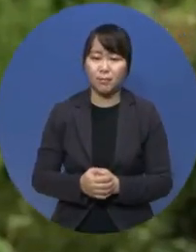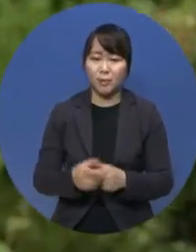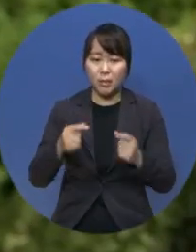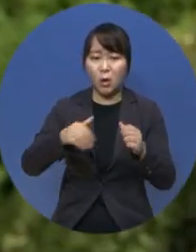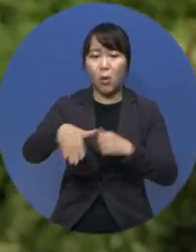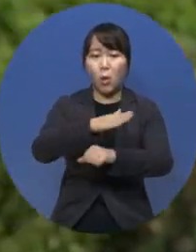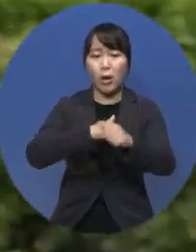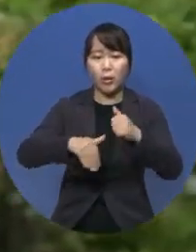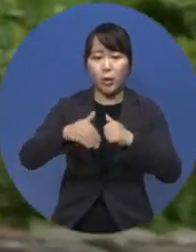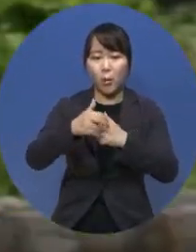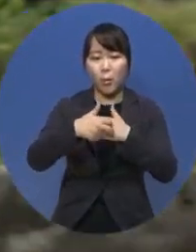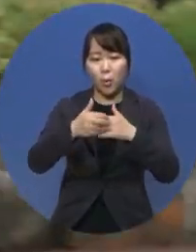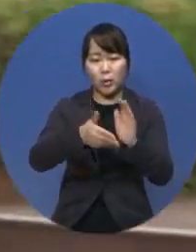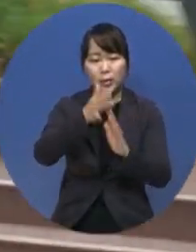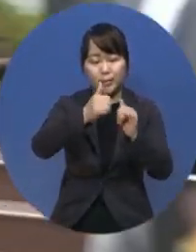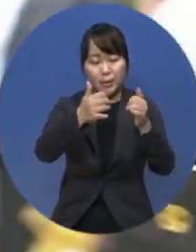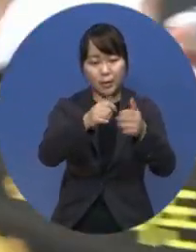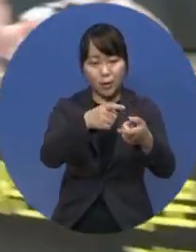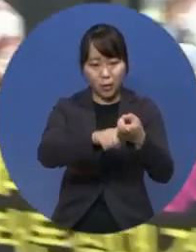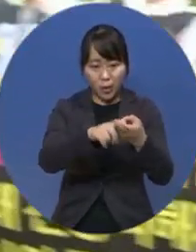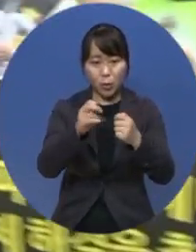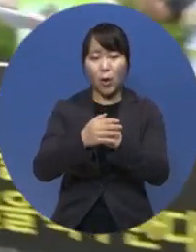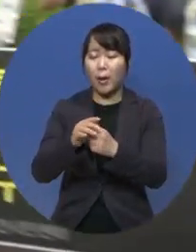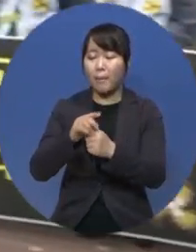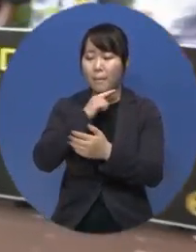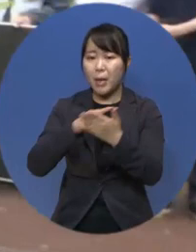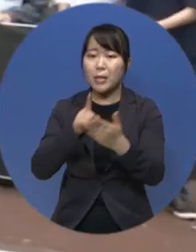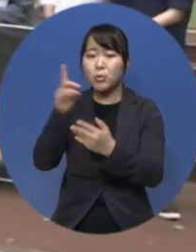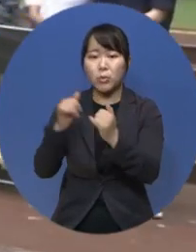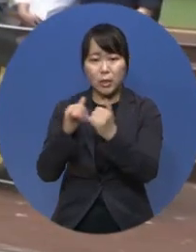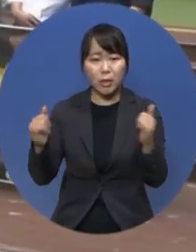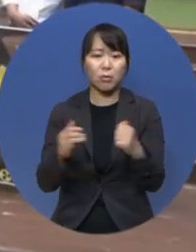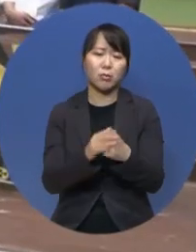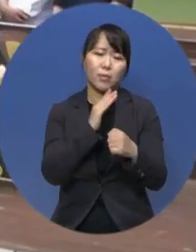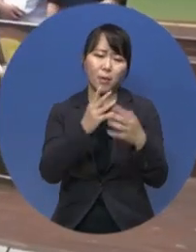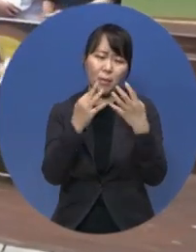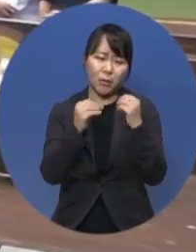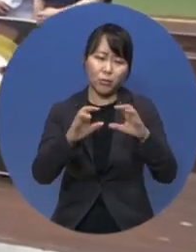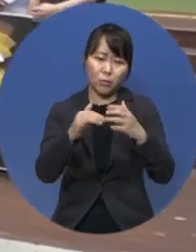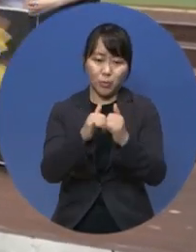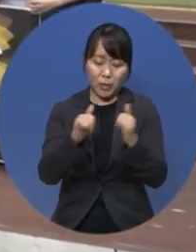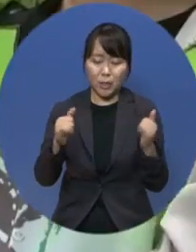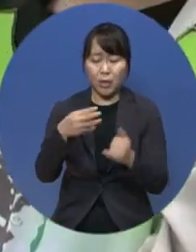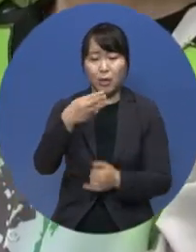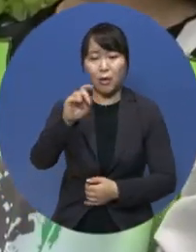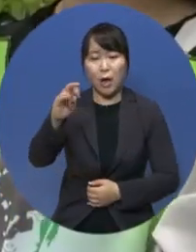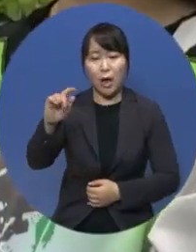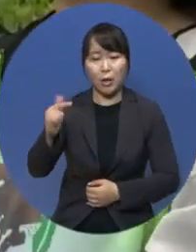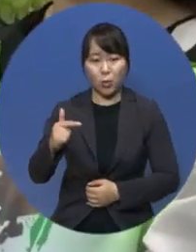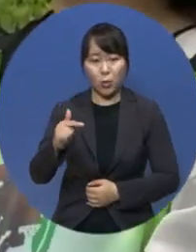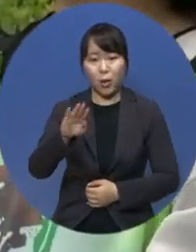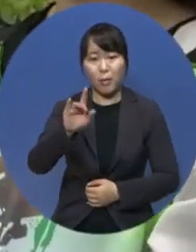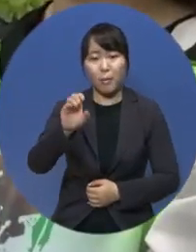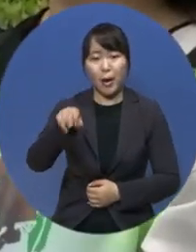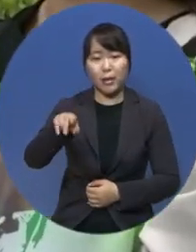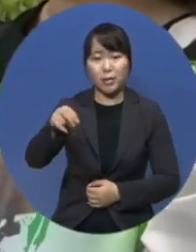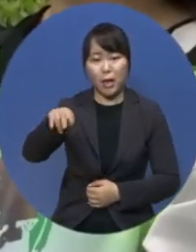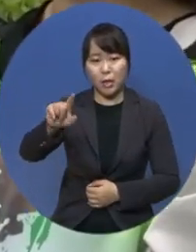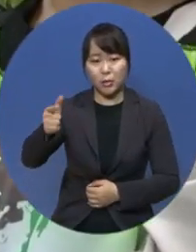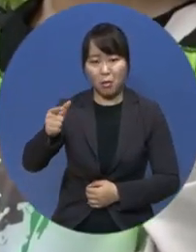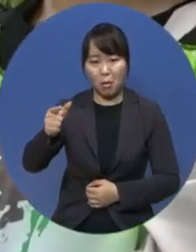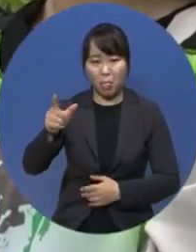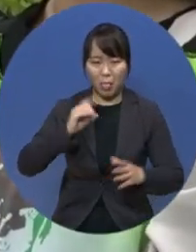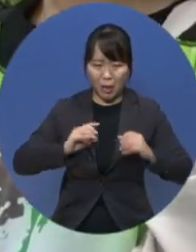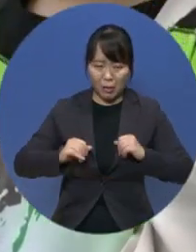환장 보곤 시는 연대와 피해신고 자들은 수만명의 국민이 나도 반사 산 에 노출된